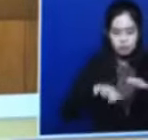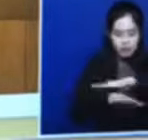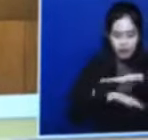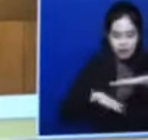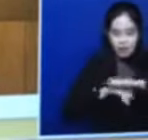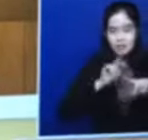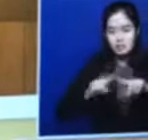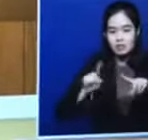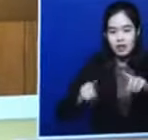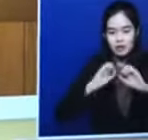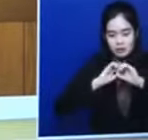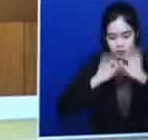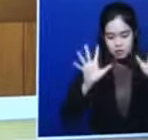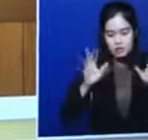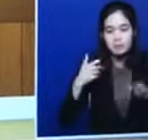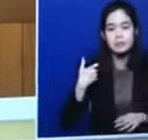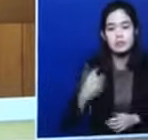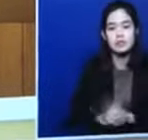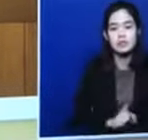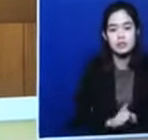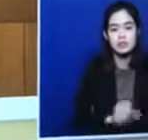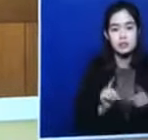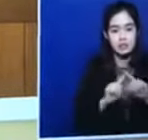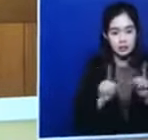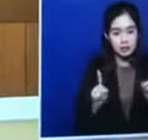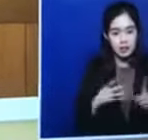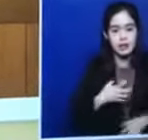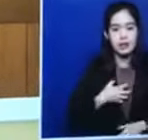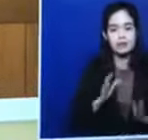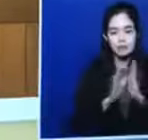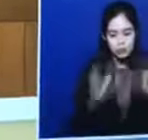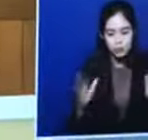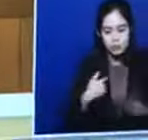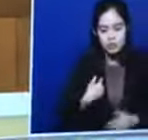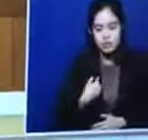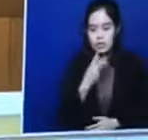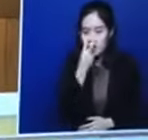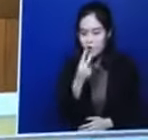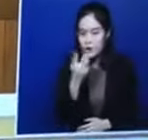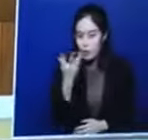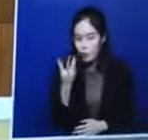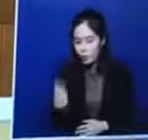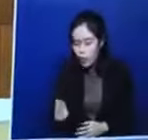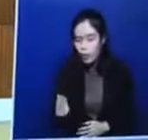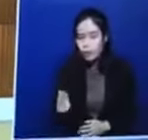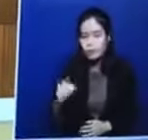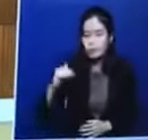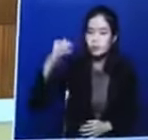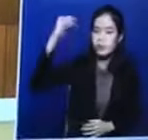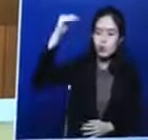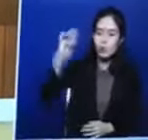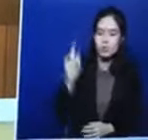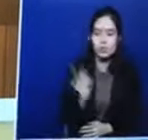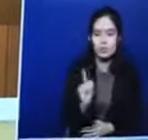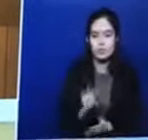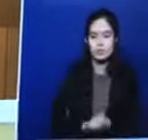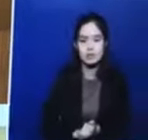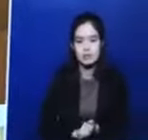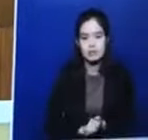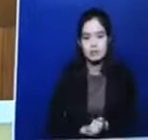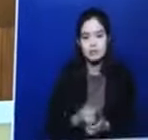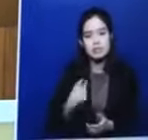ะครับแต่ประเด็นสำคัญก็คือผมขอขอบคุณนะท่านสังเกตว่าผมตัวผอมลงสูงขึ้นในทำนองนี้นะก็แสดงว่